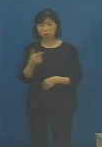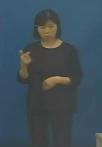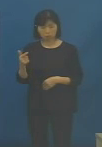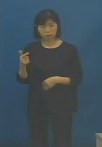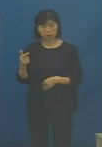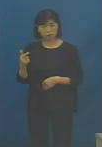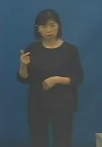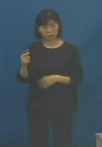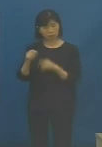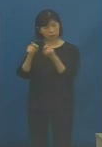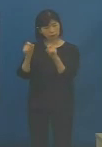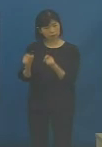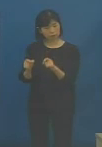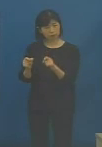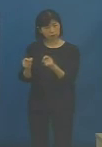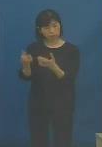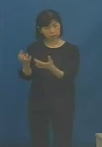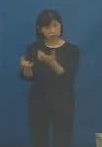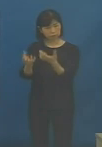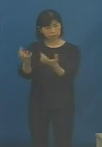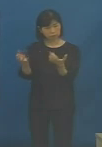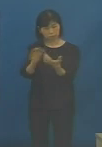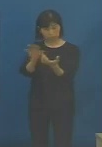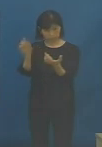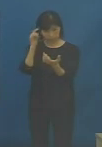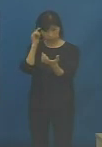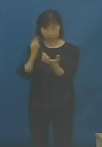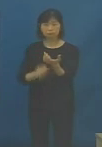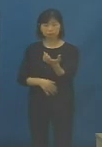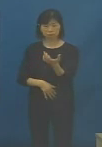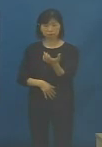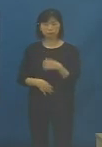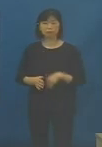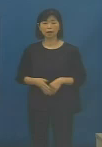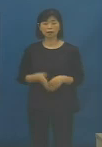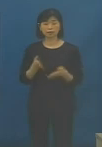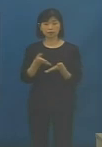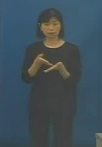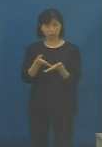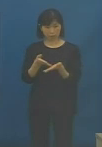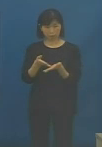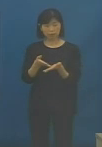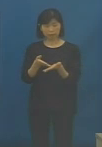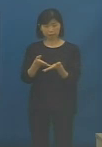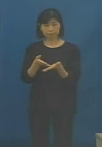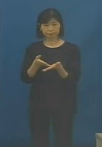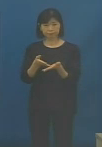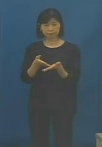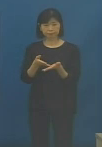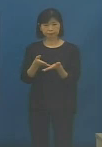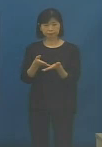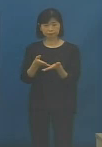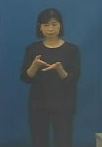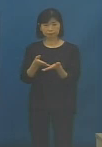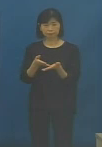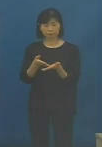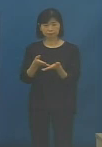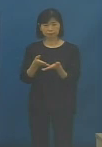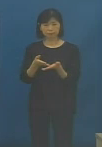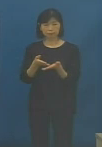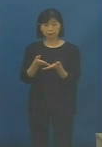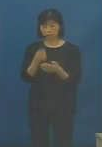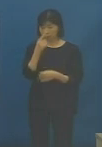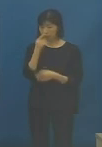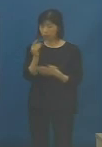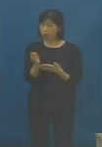あるというようなことなのでありましょう。ちょっと説明もさせていただきながら、ちょっと方針を我々も出させ